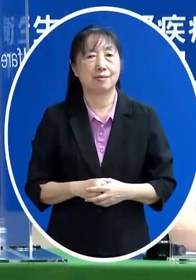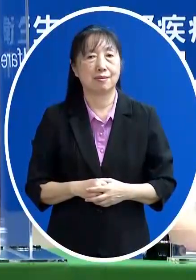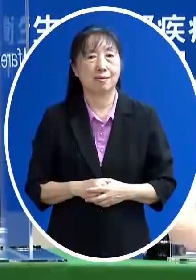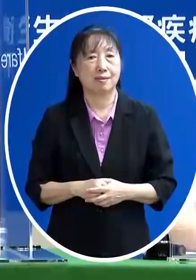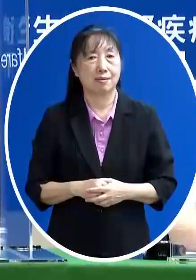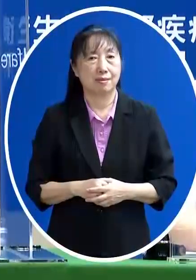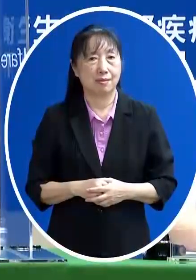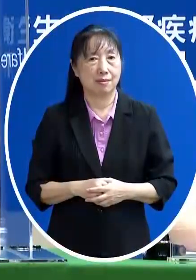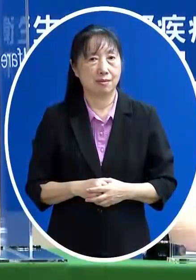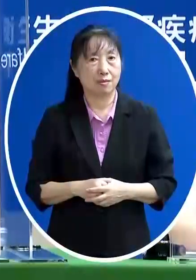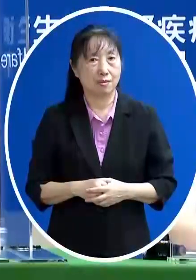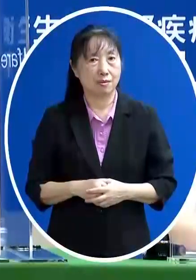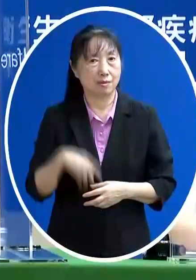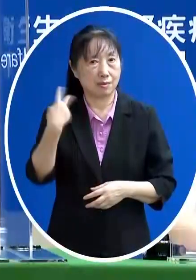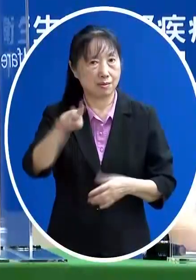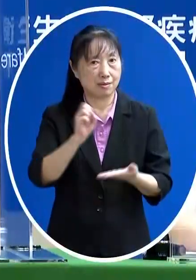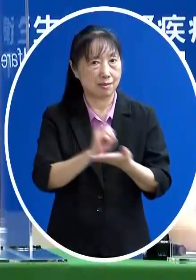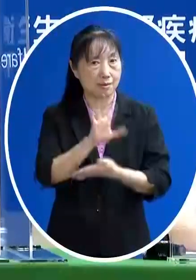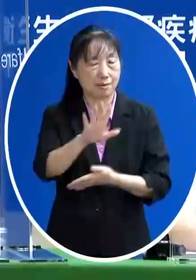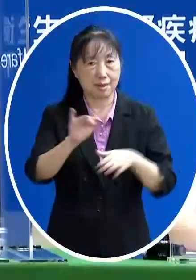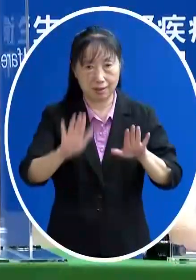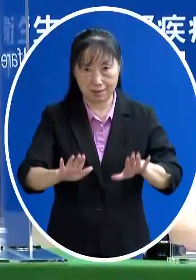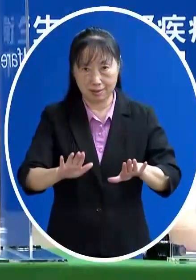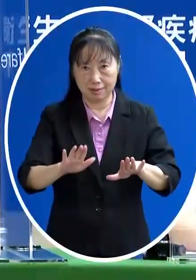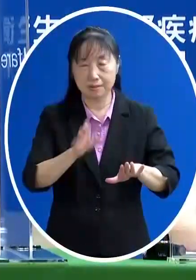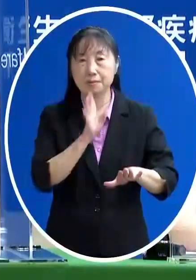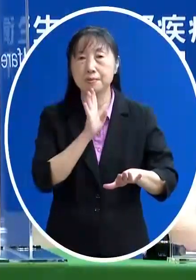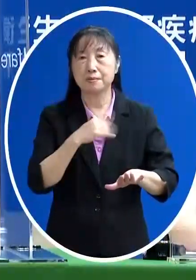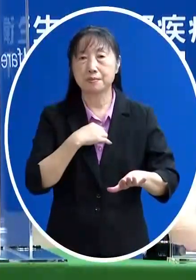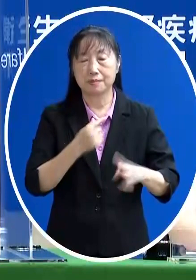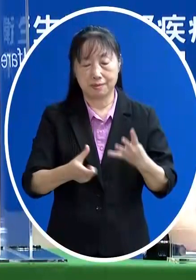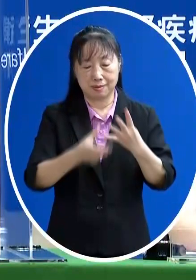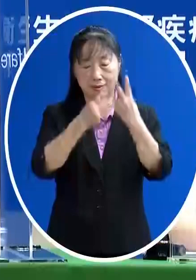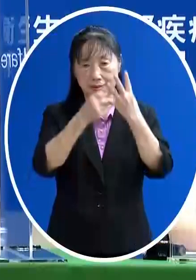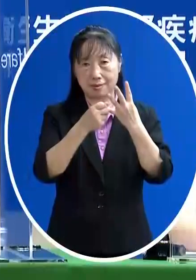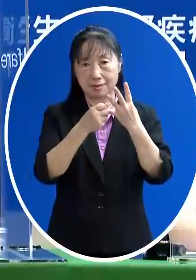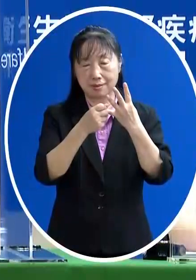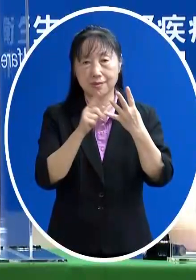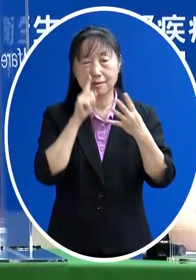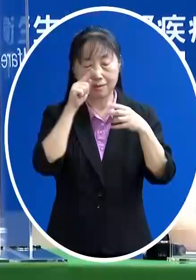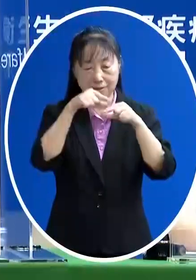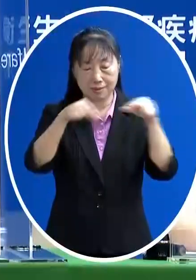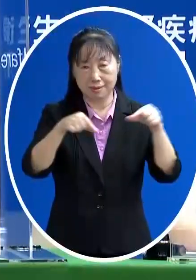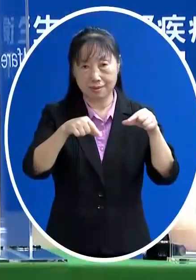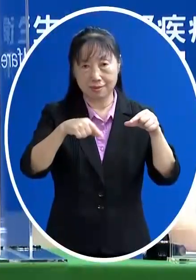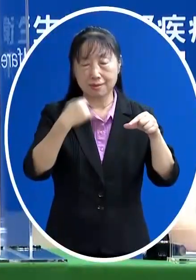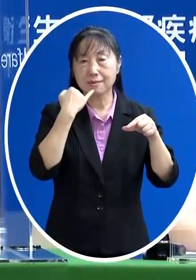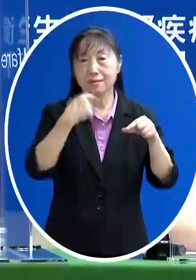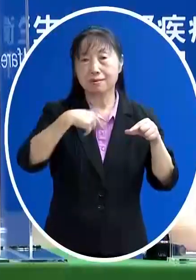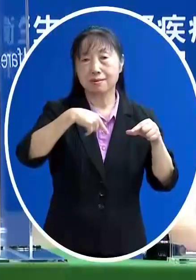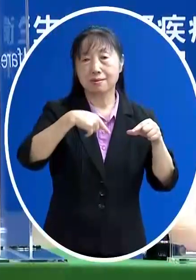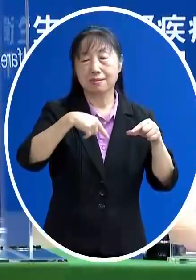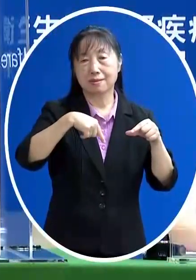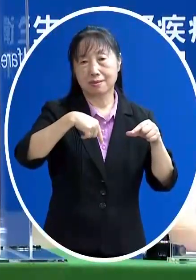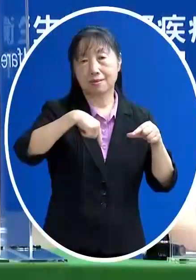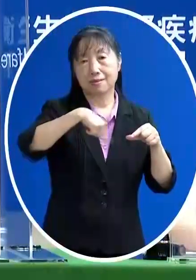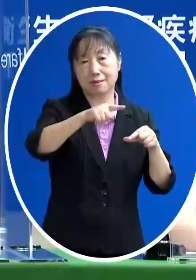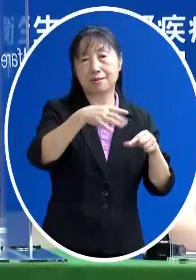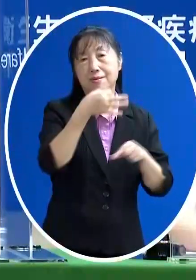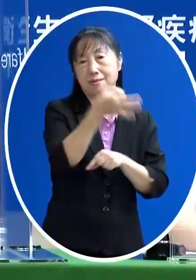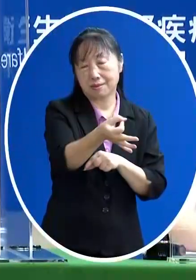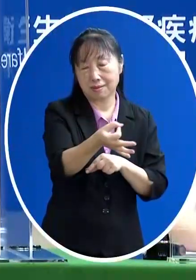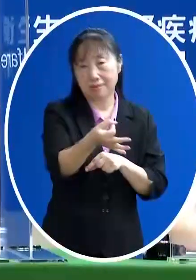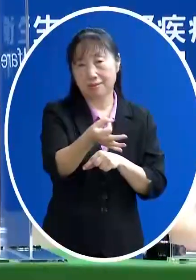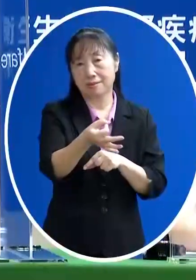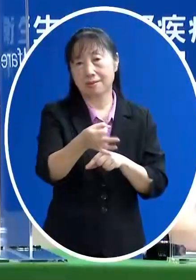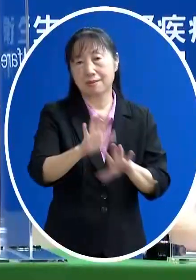这里的话再跟大家报告一下，今天是我们第4轮的快筛开始，这个开始贩售的